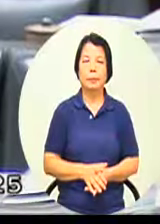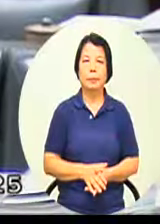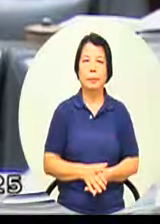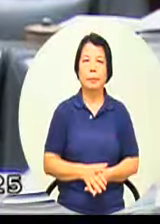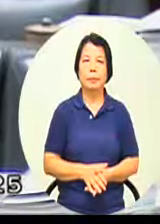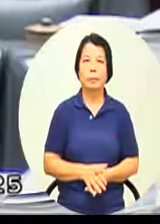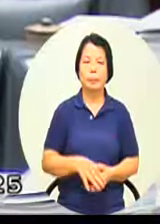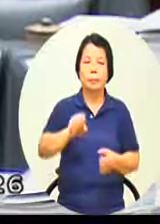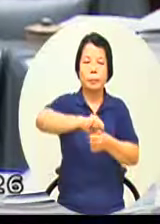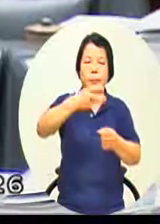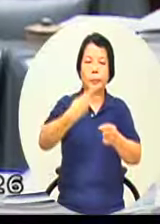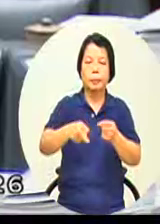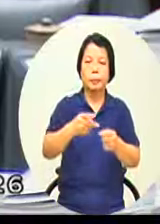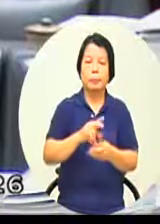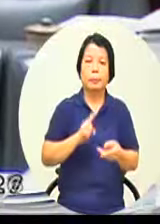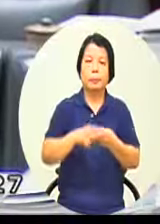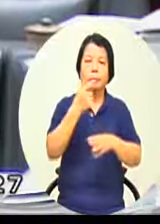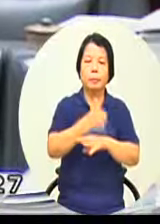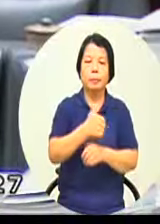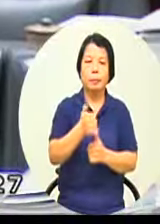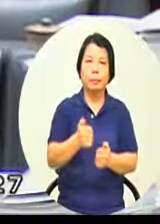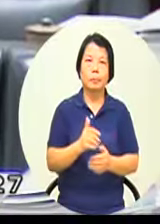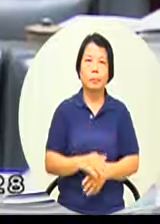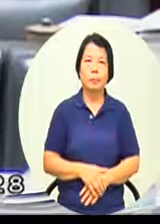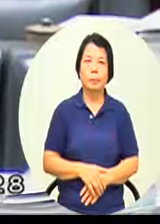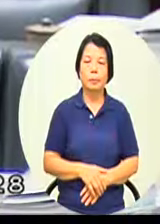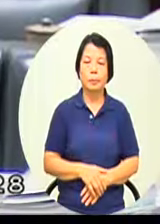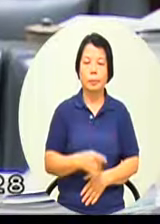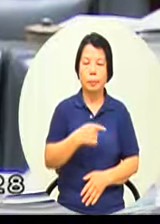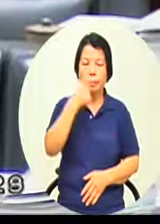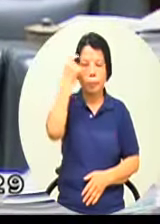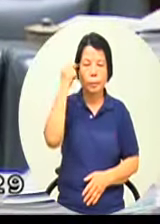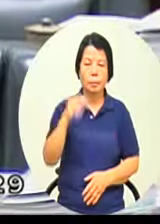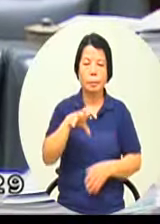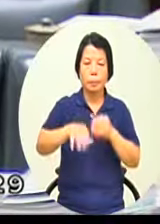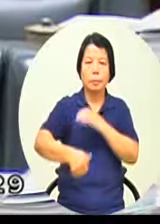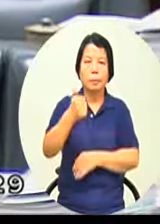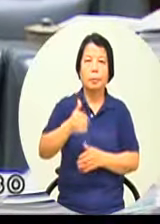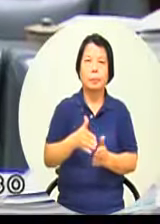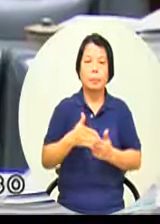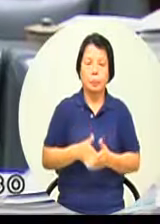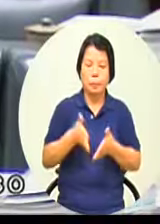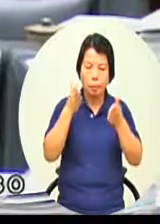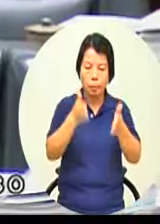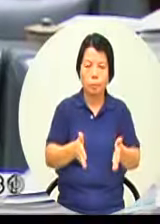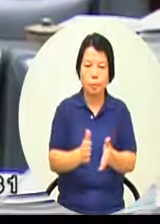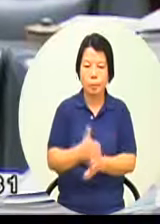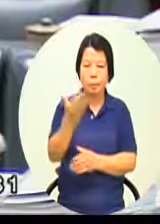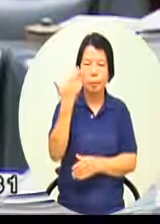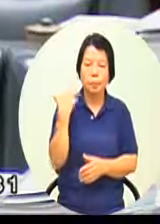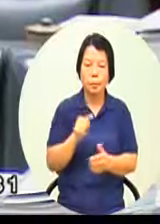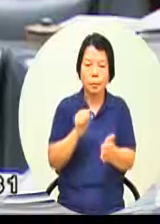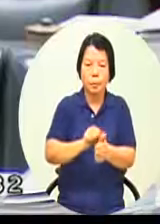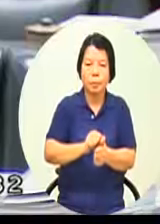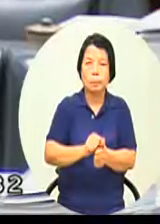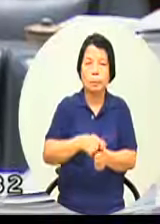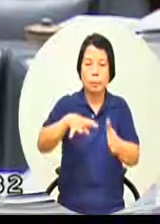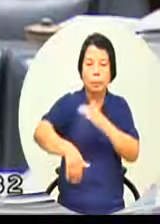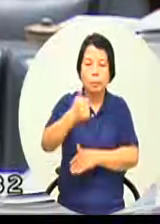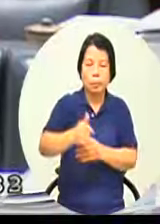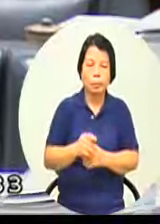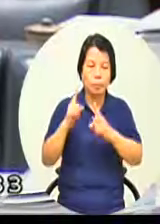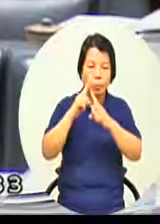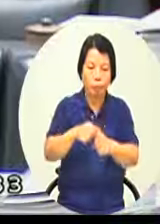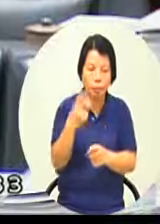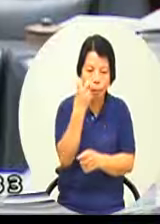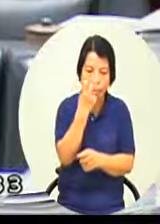好，谢谢主席哈。我想局长这样的哈，这个部分之前副局长你也去看过嘛哈。